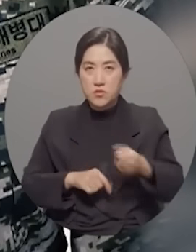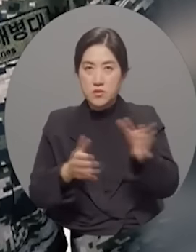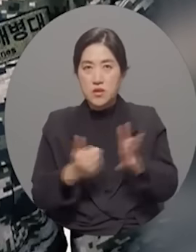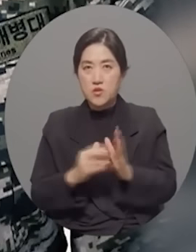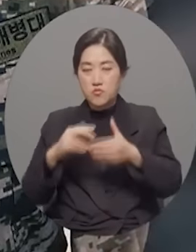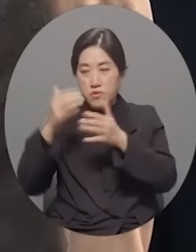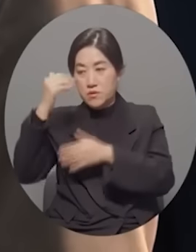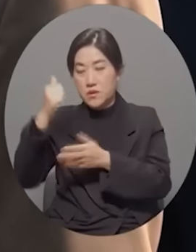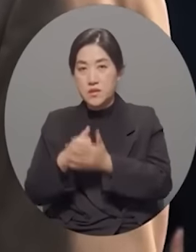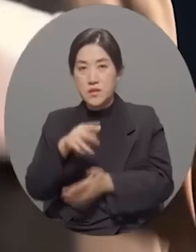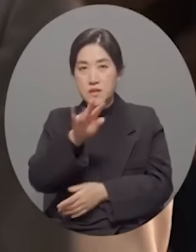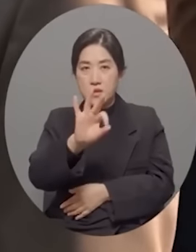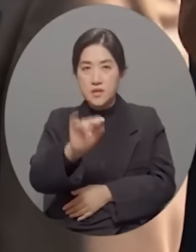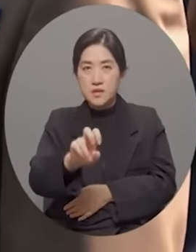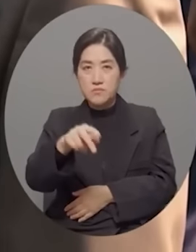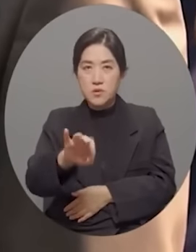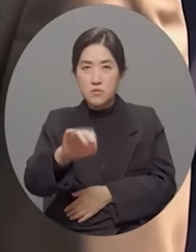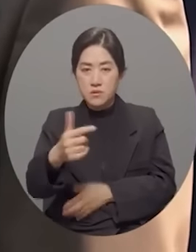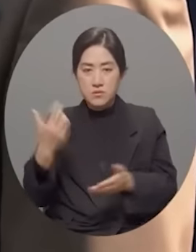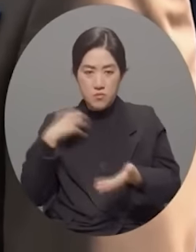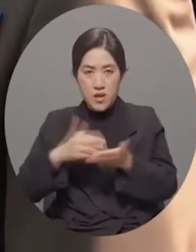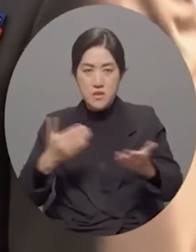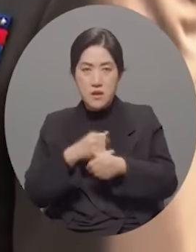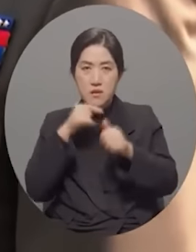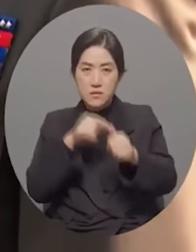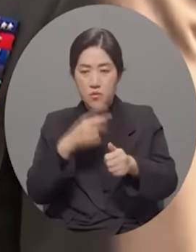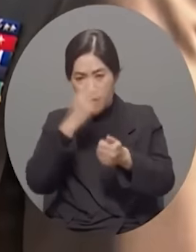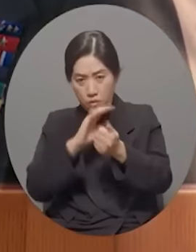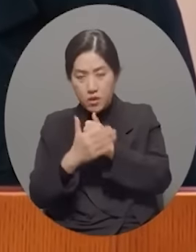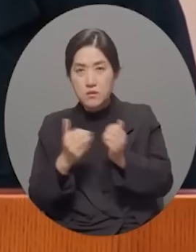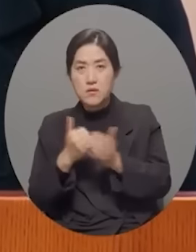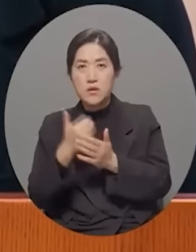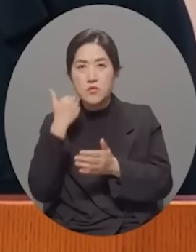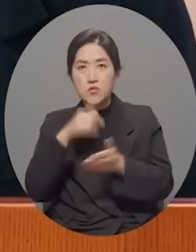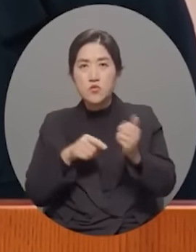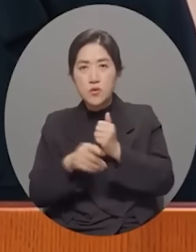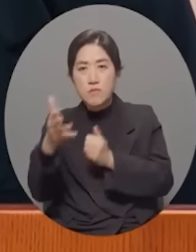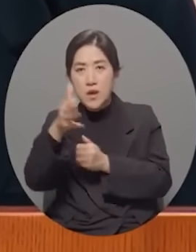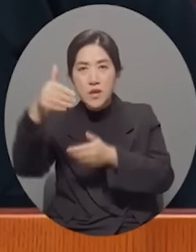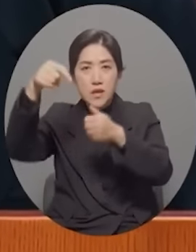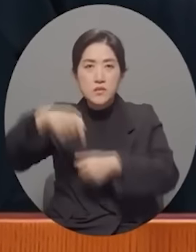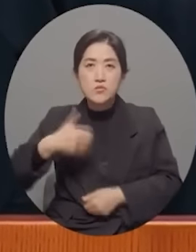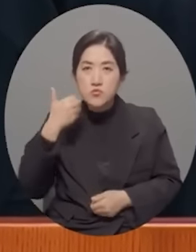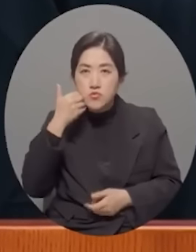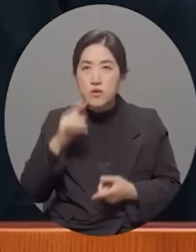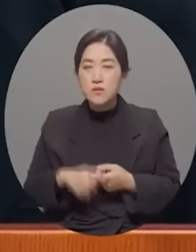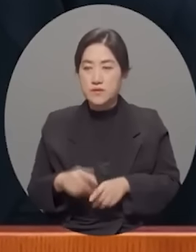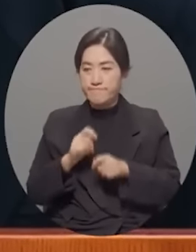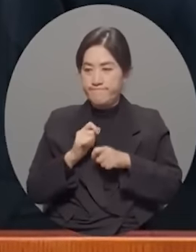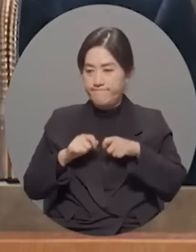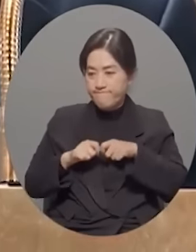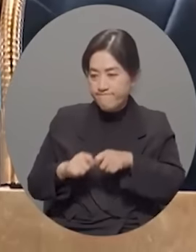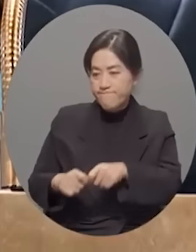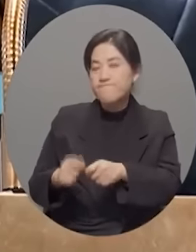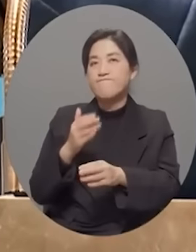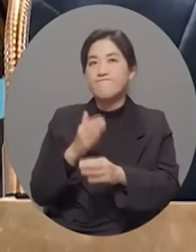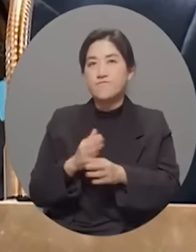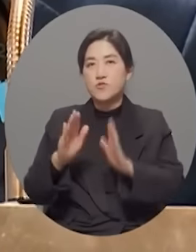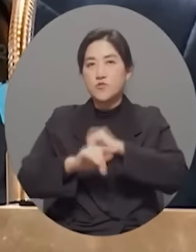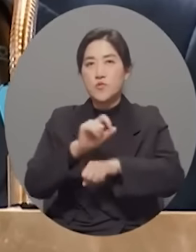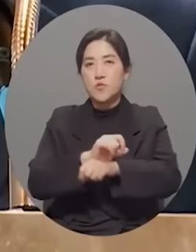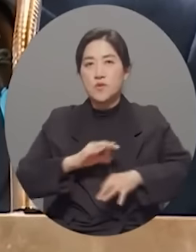임성근 사단장의 근무 복귀를 챙긴 이유, 실제 누가 구체적인 수사 방향을 지시했는지 조사를 이어가고 있습니다.